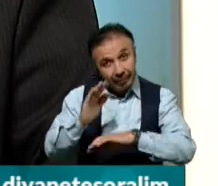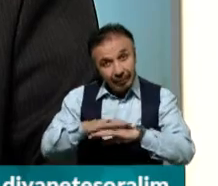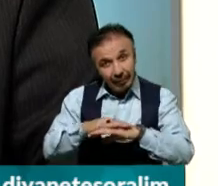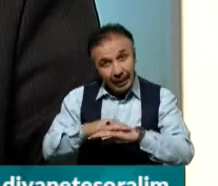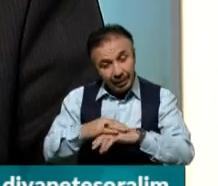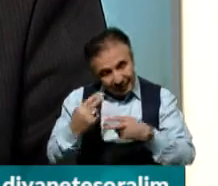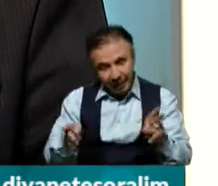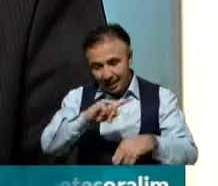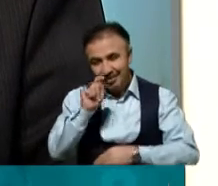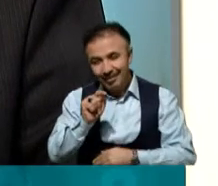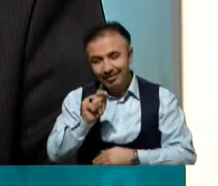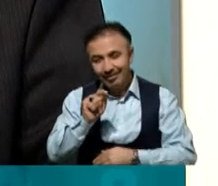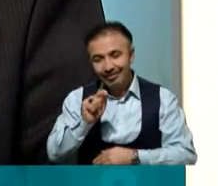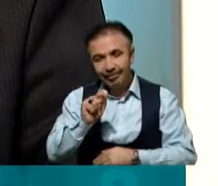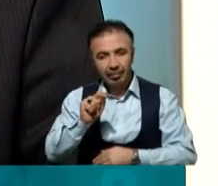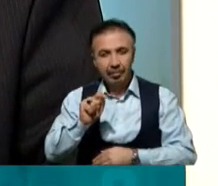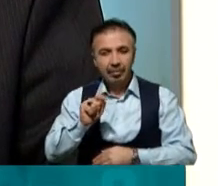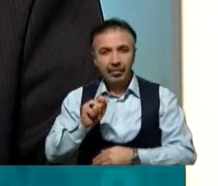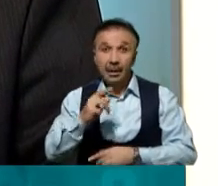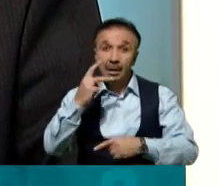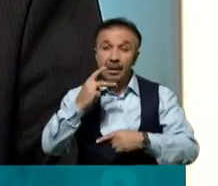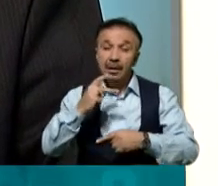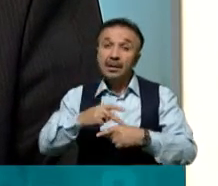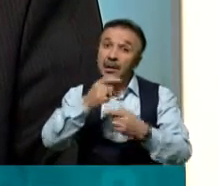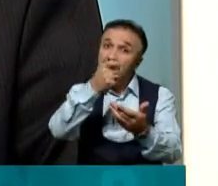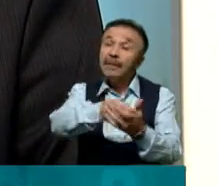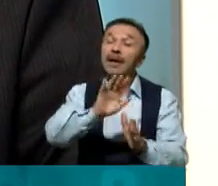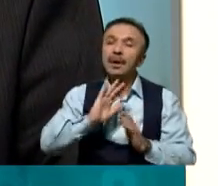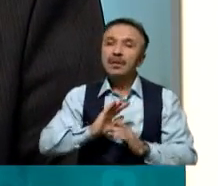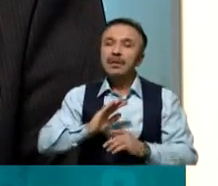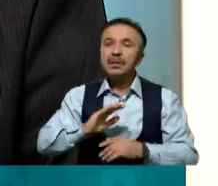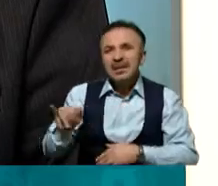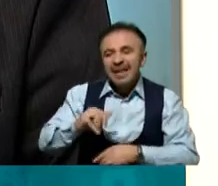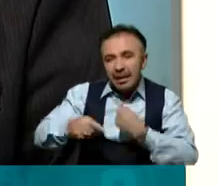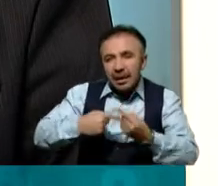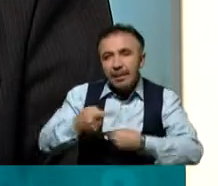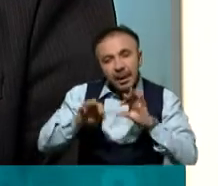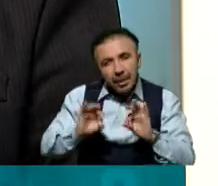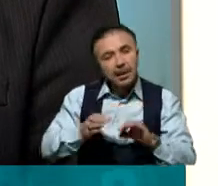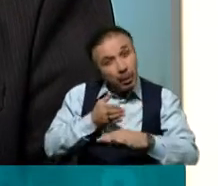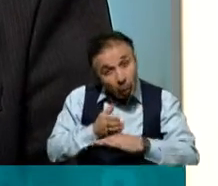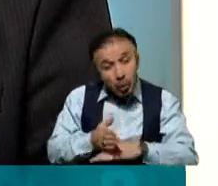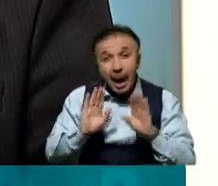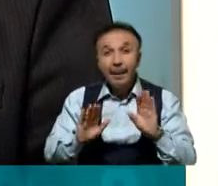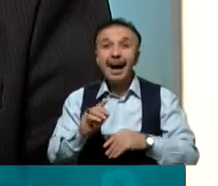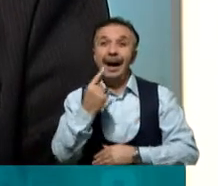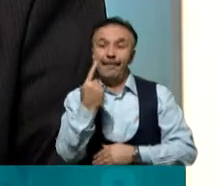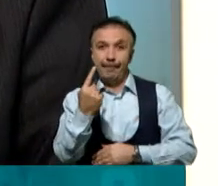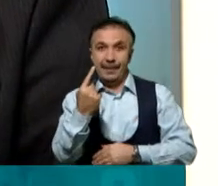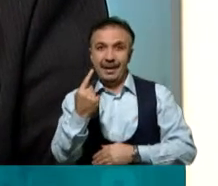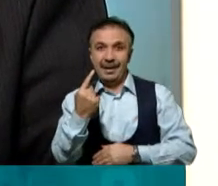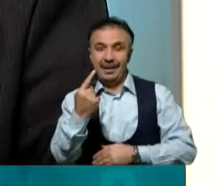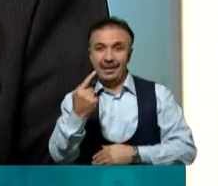Zekat olarak zekat veremeyiz. Hı hı. Şimdi bir yakın akrabadan başlamak doğru ama bir şartla,